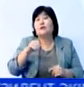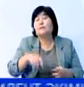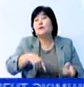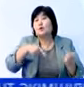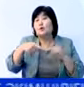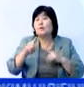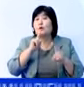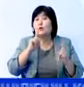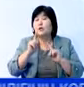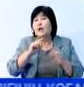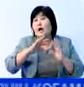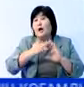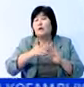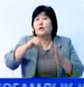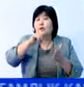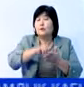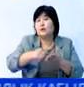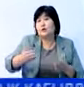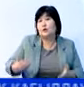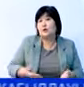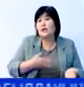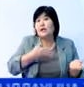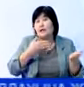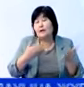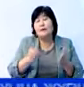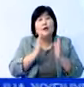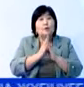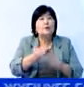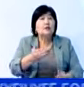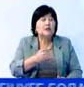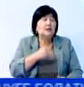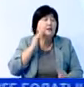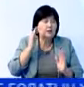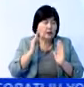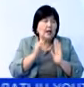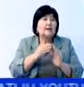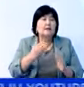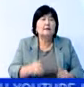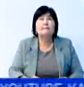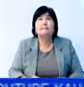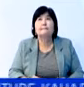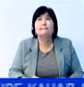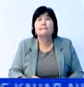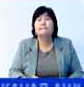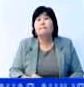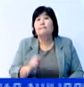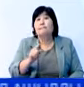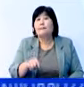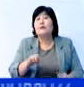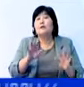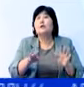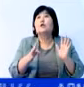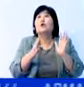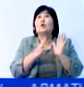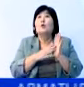көшпелі отырыстан соң аудан орталығында тұрғындарды қабылдап, өтініш тілектеріне құлақ түрді. Осы жерде 9 үй салыну